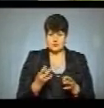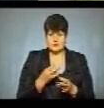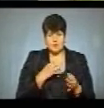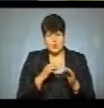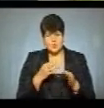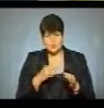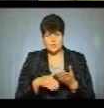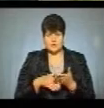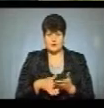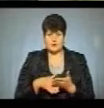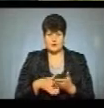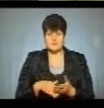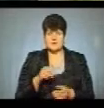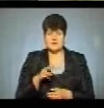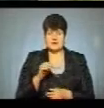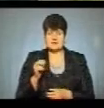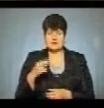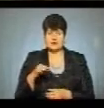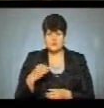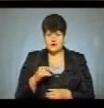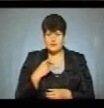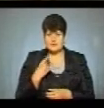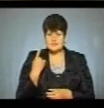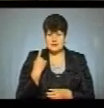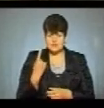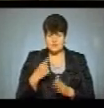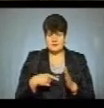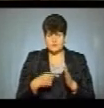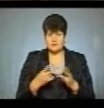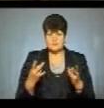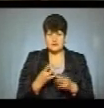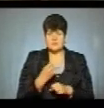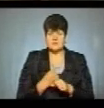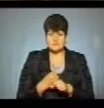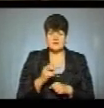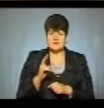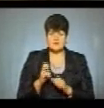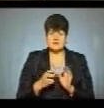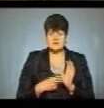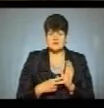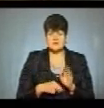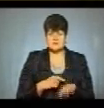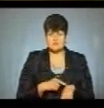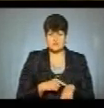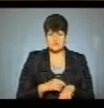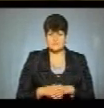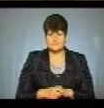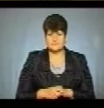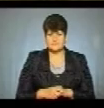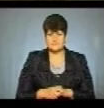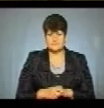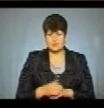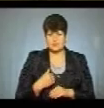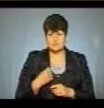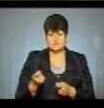консультує та допомагає. Михайло Садовий каже, над одним дизельним двигуном потрібно працювати 270 годин. Безпосередньо до